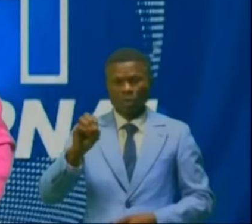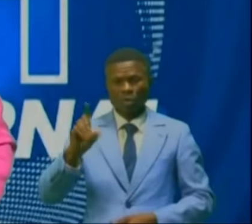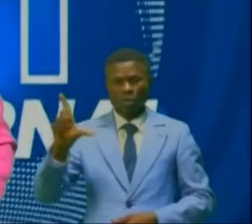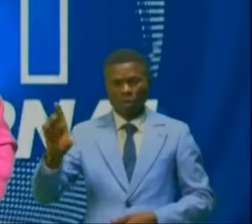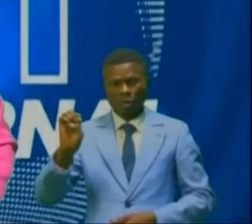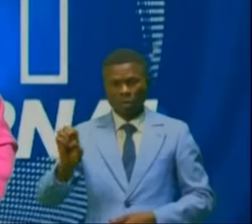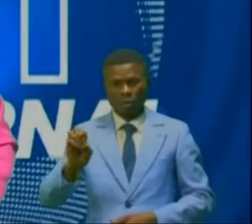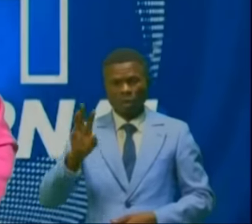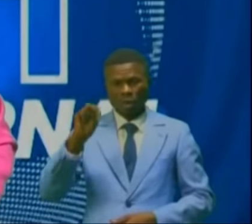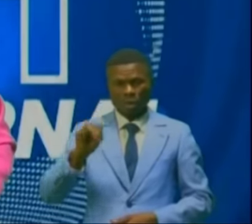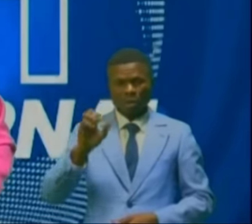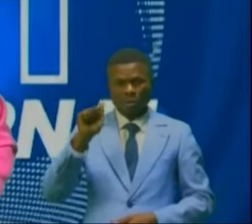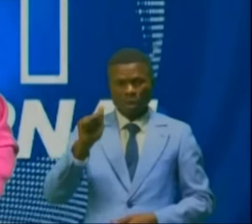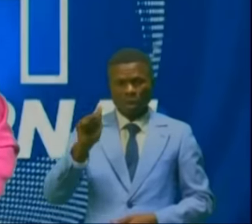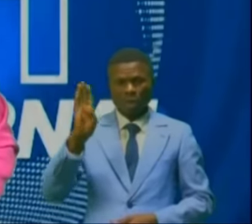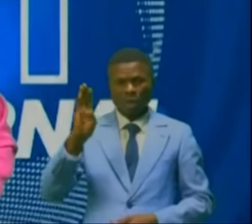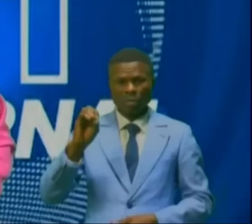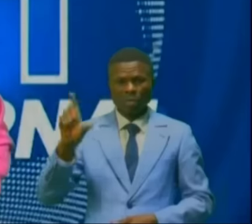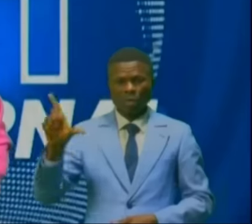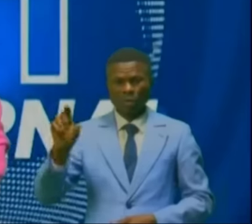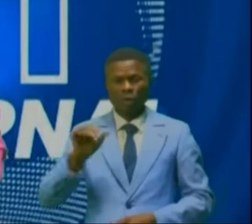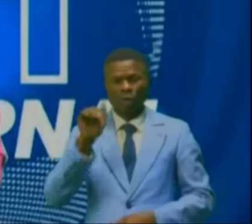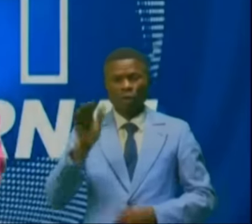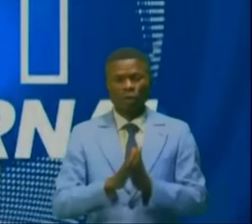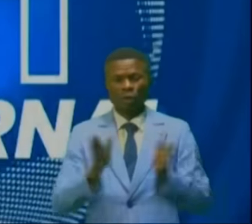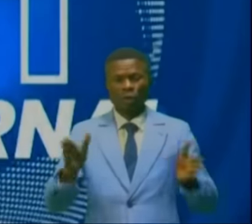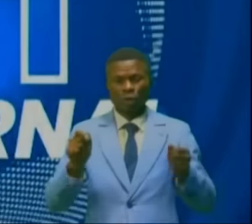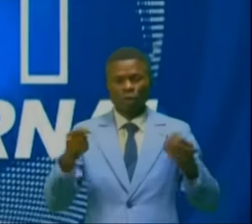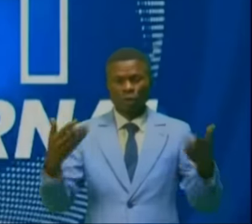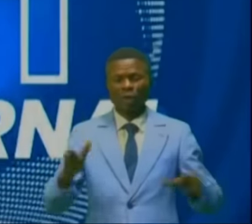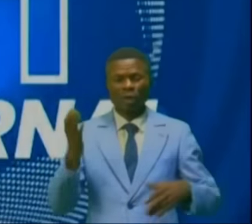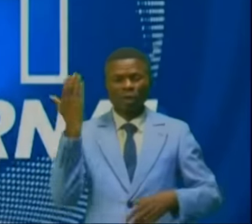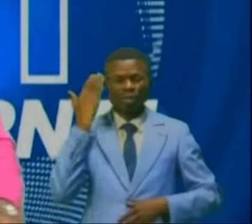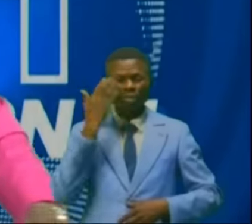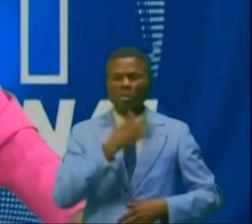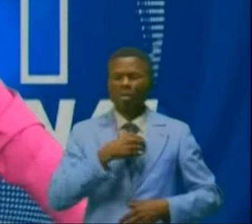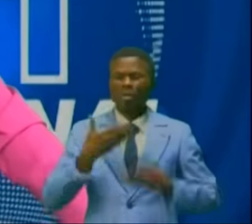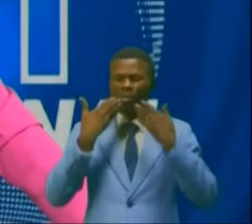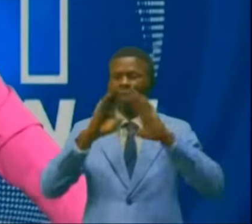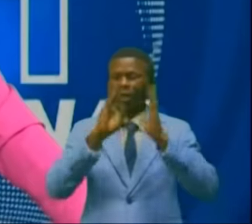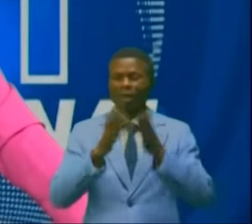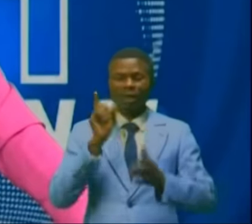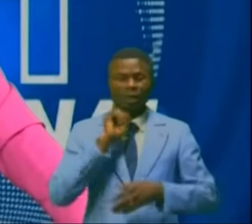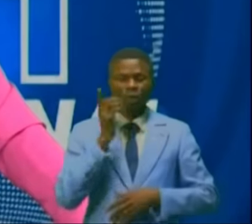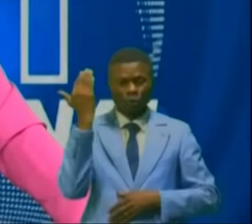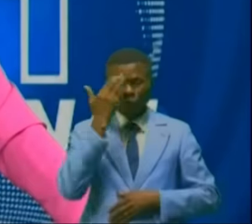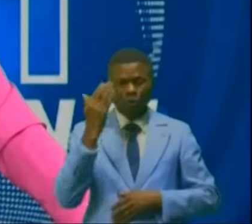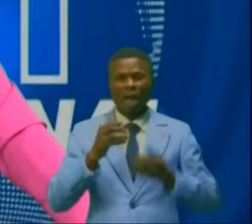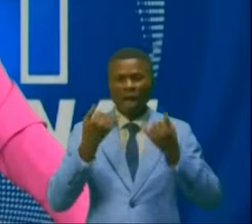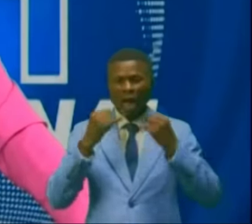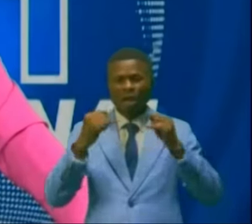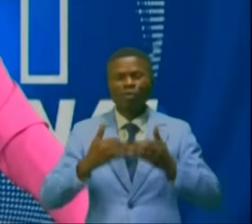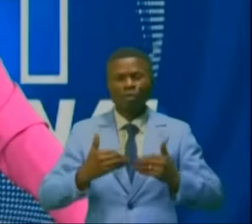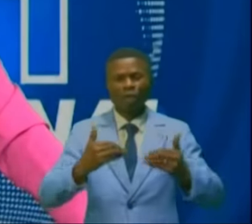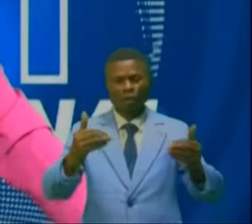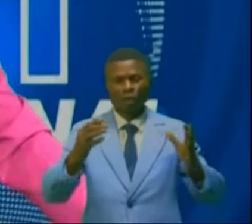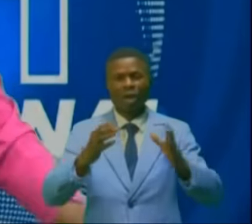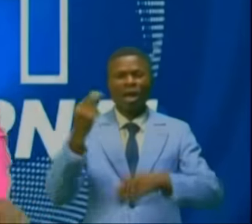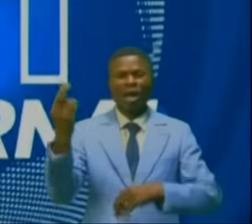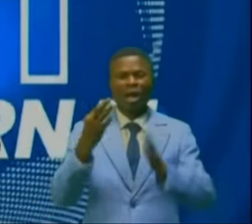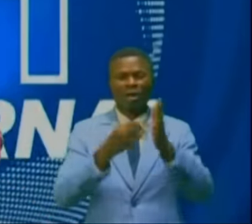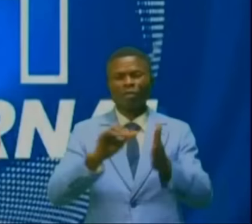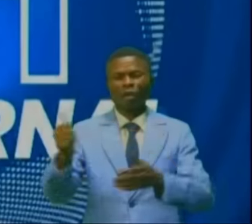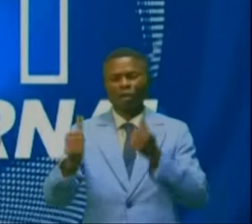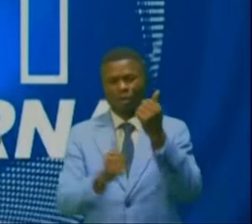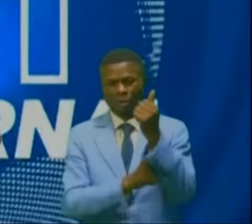Mabolia, directeur général du CAMI. Fin de ce journal. Mesdames, Messieurs, merci de l'avoir suivi. L'actualité continue à 23h avec